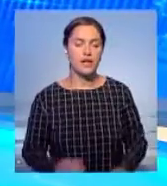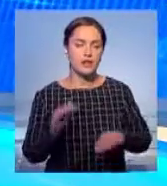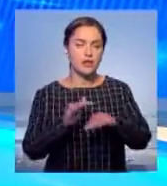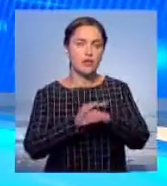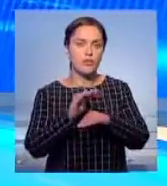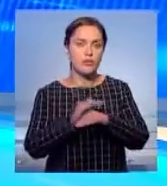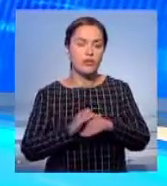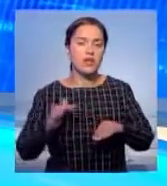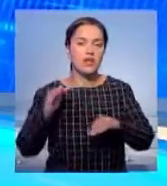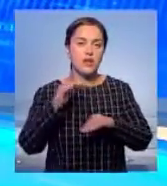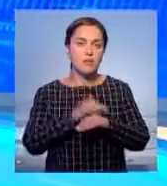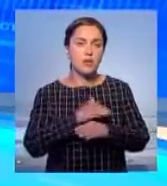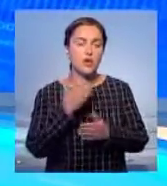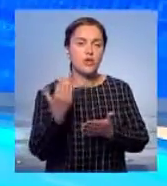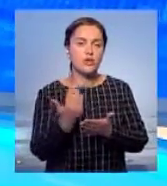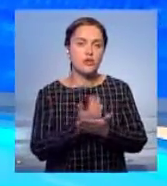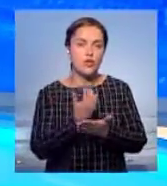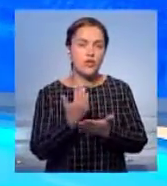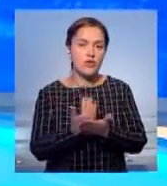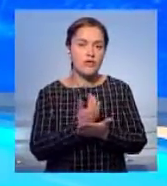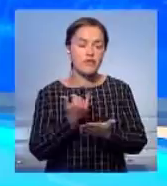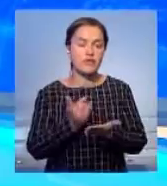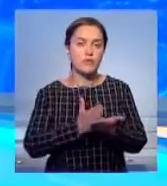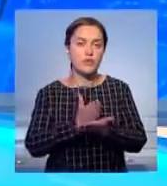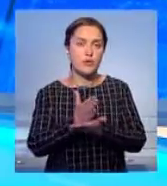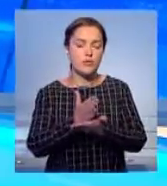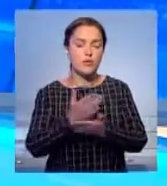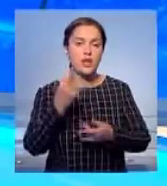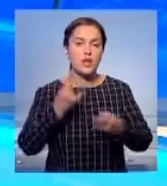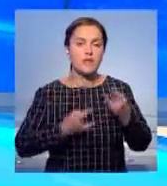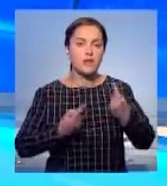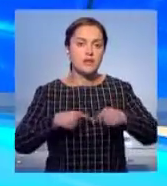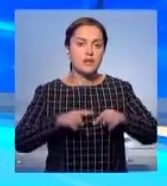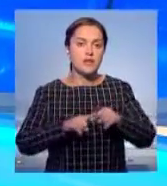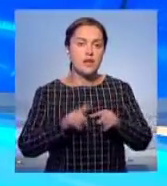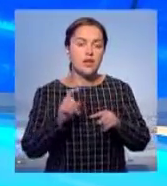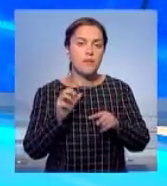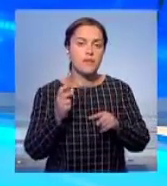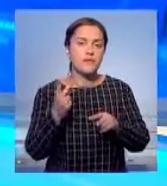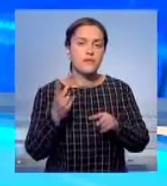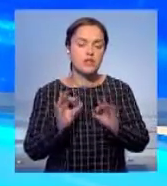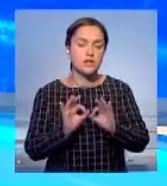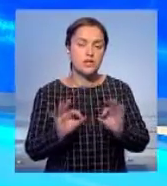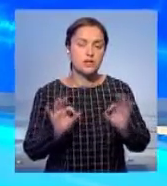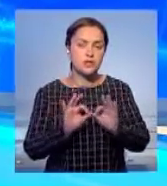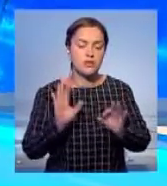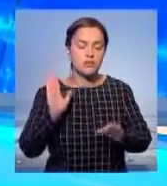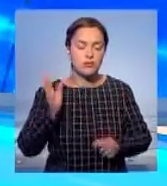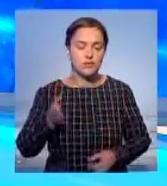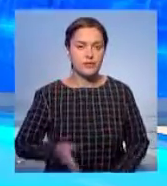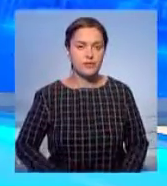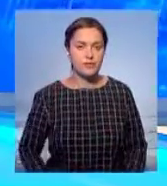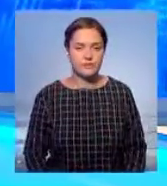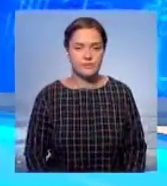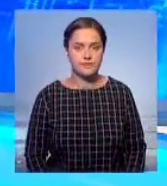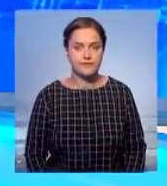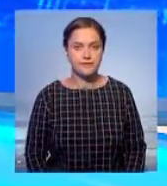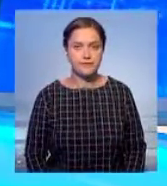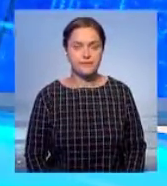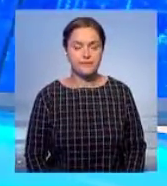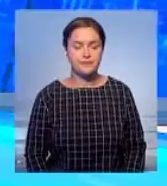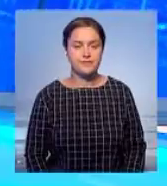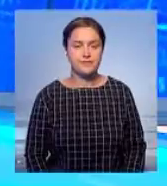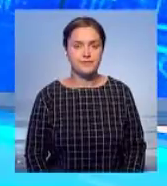Добрый вечер. О событиях в стране и мире к данному часу расскажу вам я, Сергей Гиргель, и мои коллеги из информационной службы телеканала «Хабар-24». Сурдоперевод